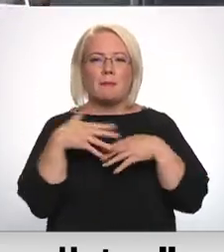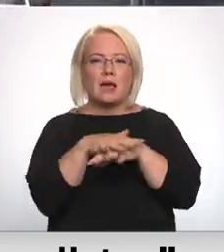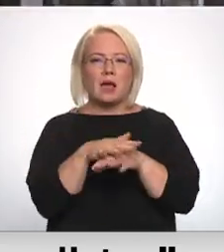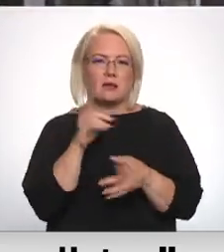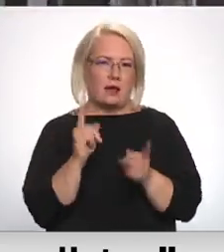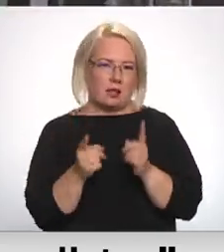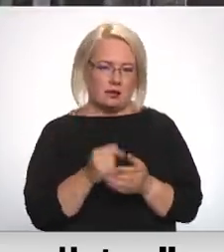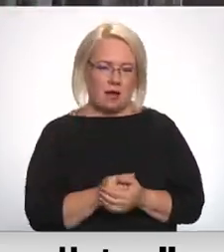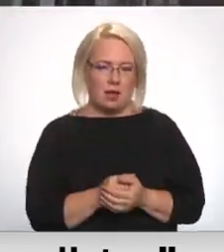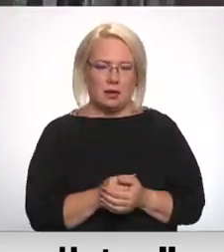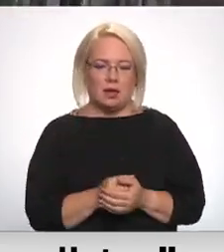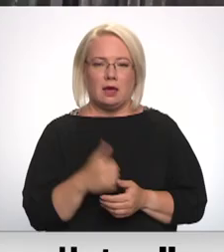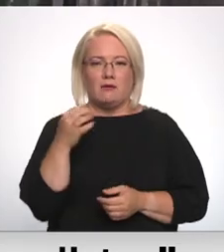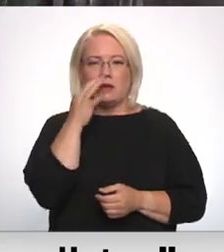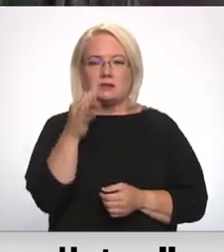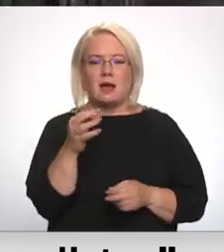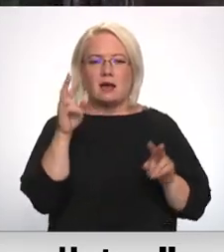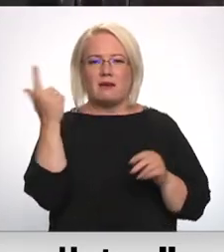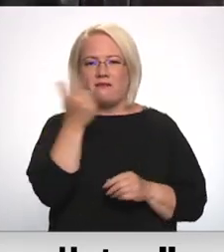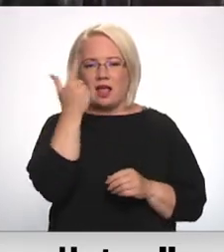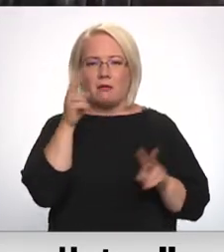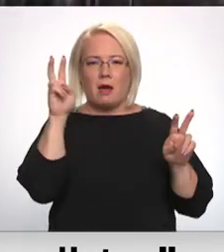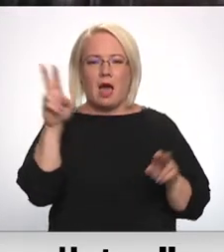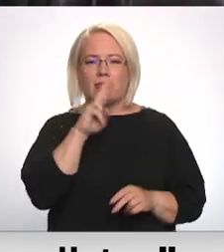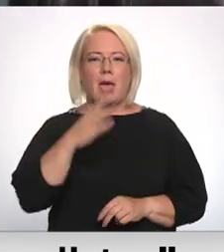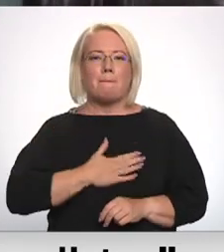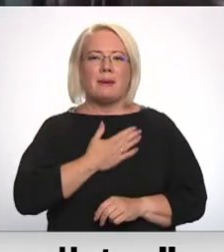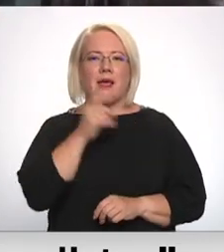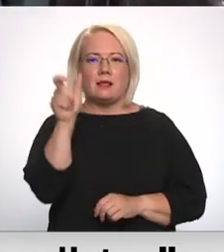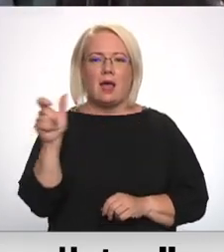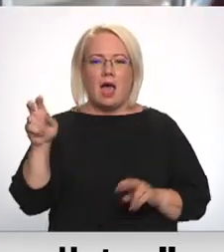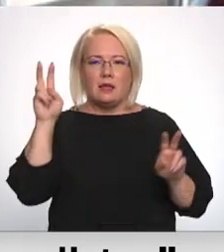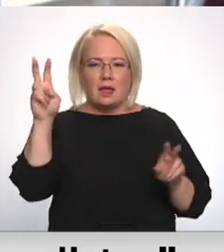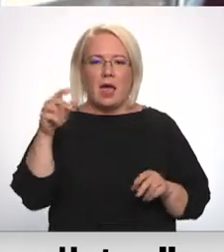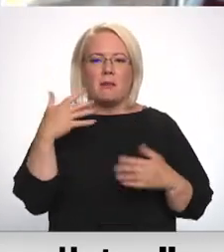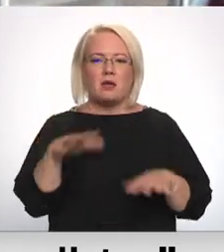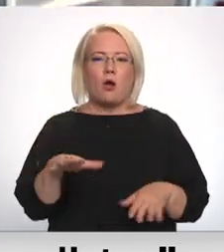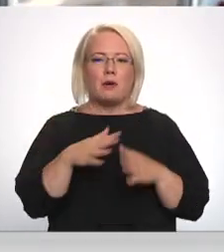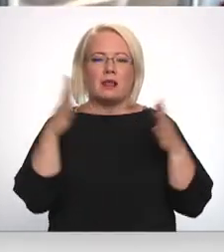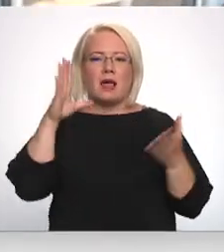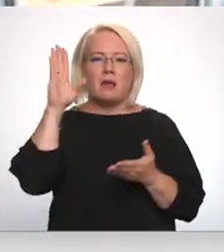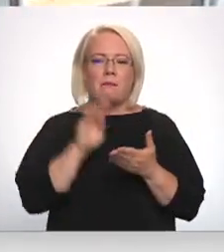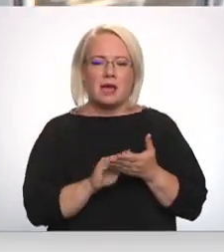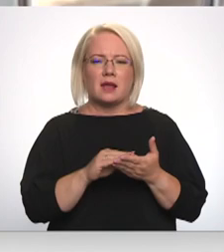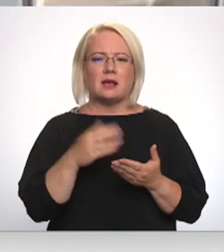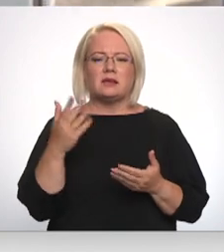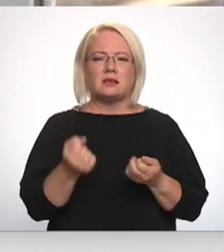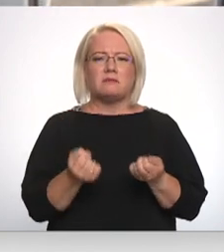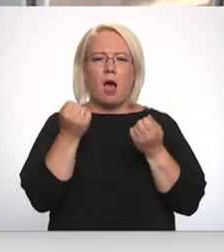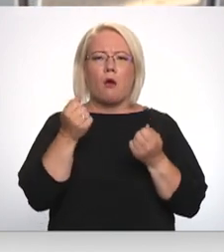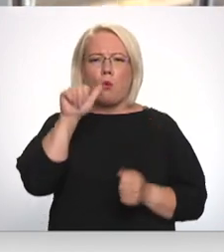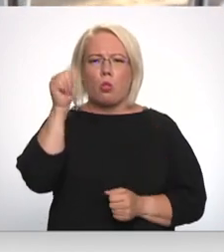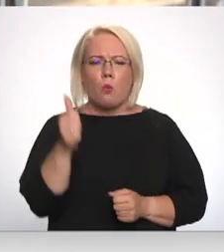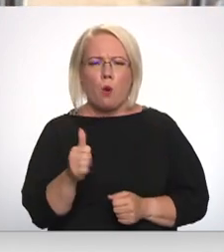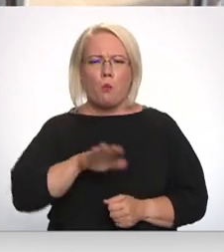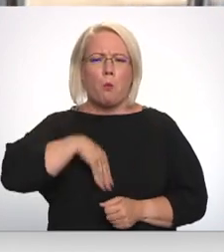arī nemīlētajos seriālā, kur man diezgan liela jau pieredze ir ar tādu smagu lomu, kur ir daudz pārdzīvojumu un jārauda un